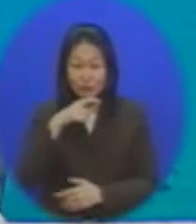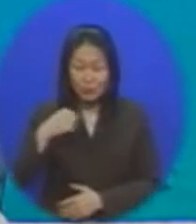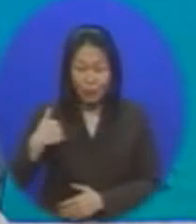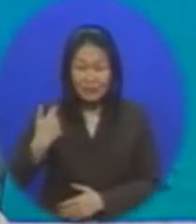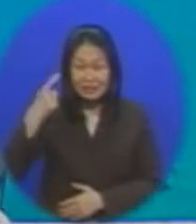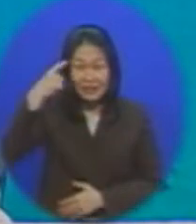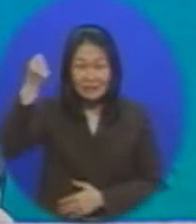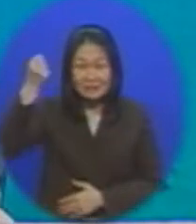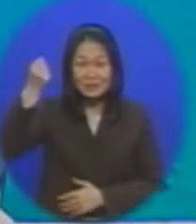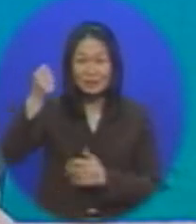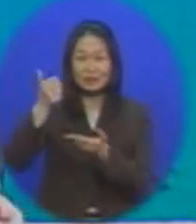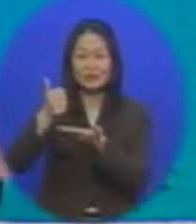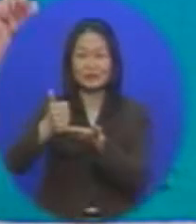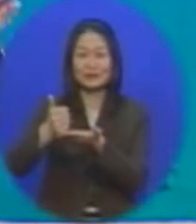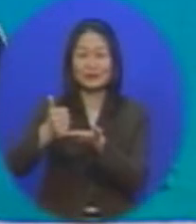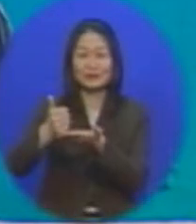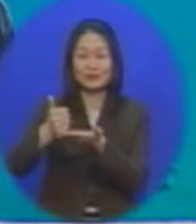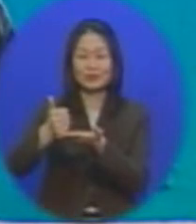분들